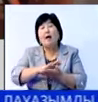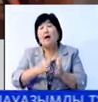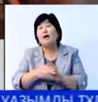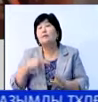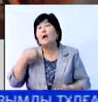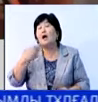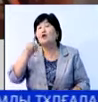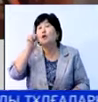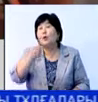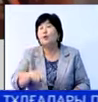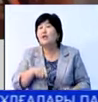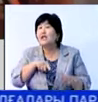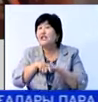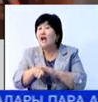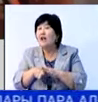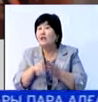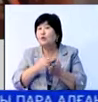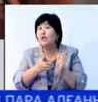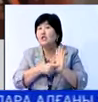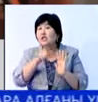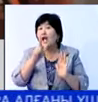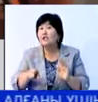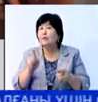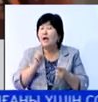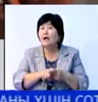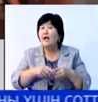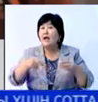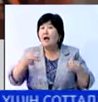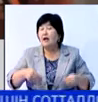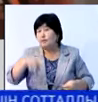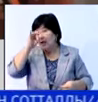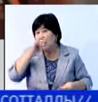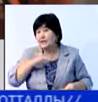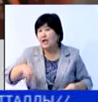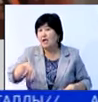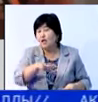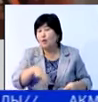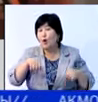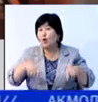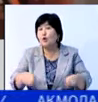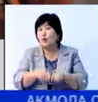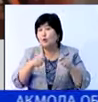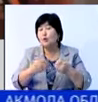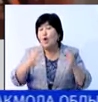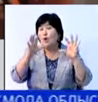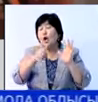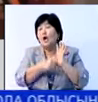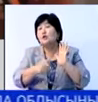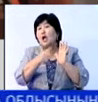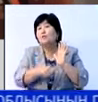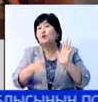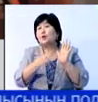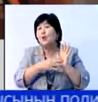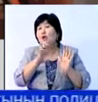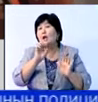қарыздарын өндіруден жалтарып жүрген 7 азаматқа қатысты Қазақстан Республикасының әкімшілік құқық бұзушылық туралы кодексінің 669